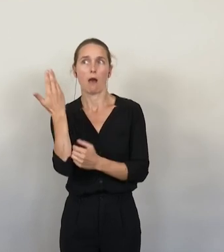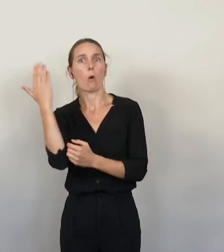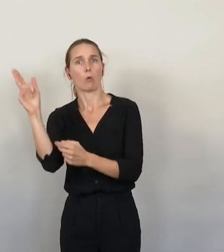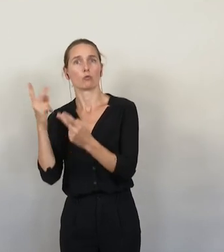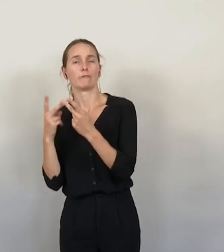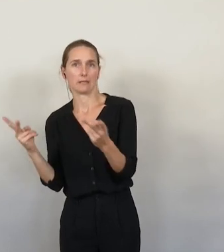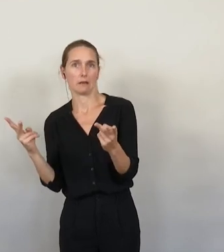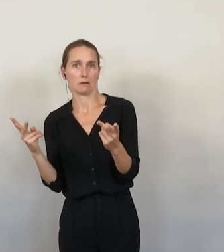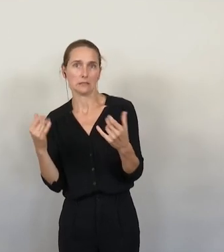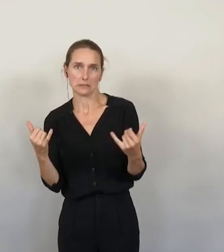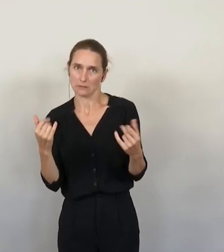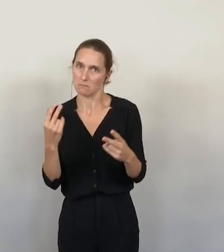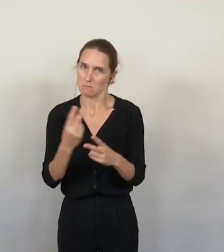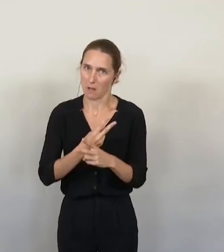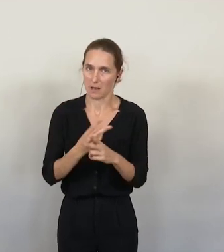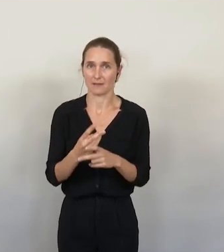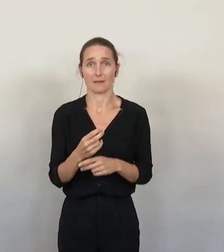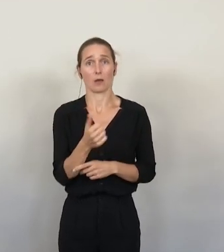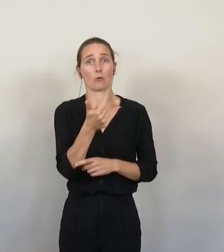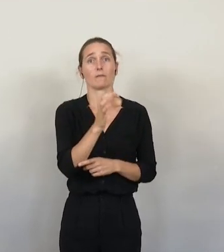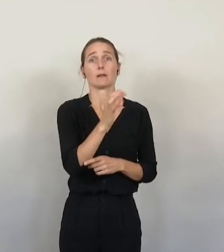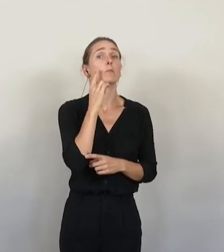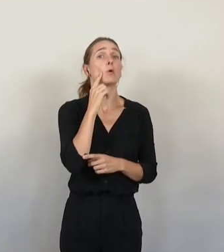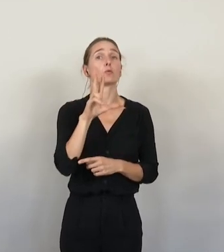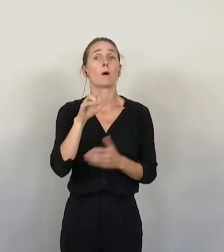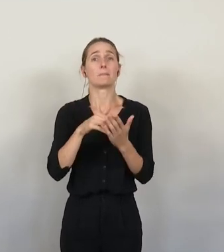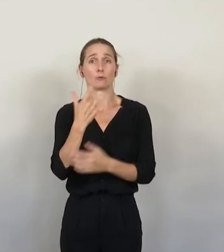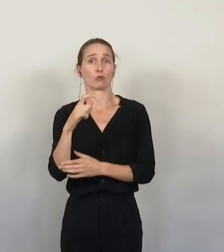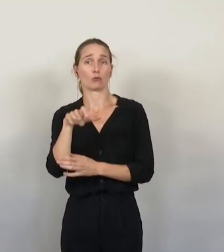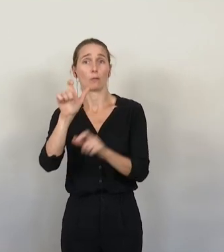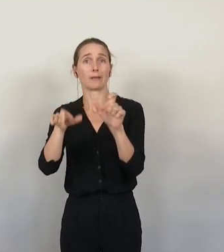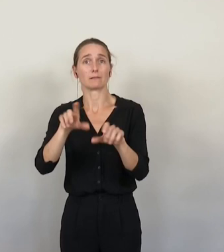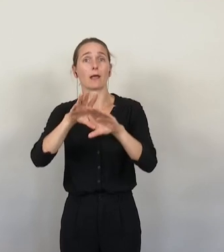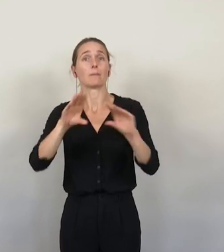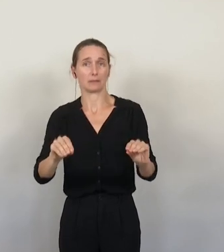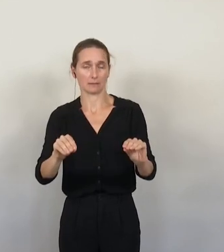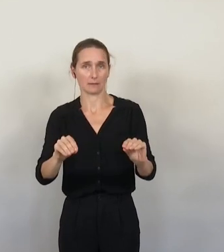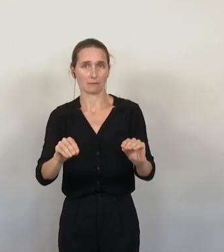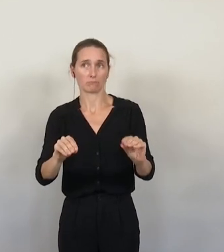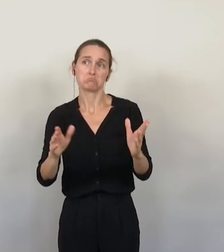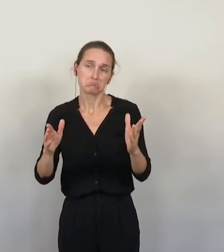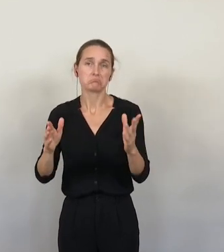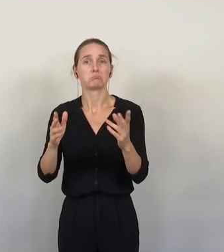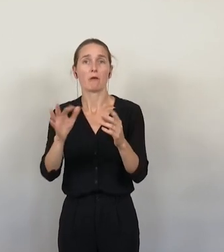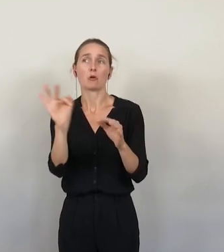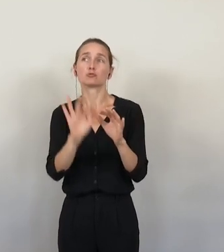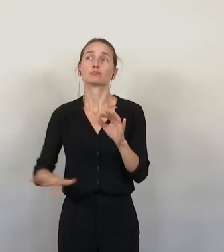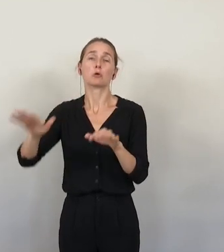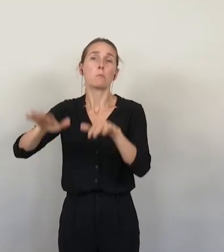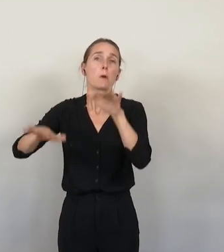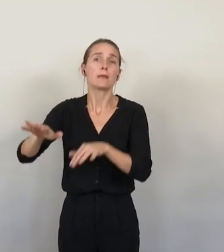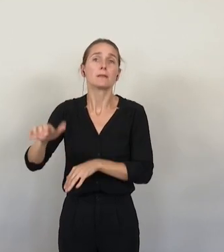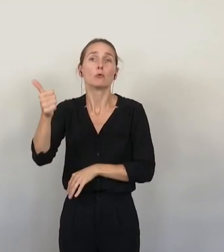c'est une toilette pour 3200 habitants là où la moyenne en franceétablie à une pour